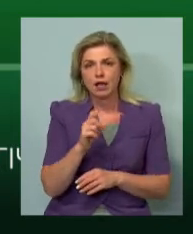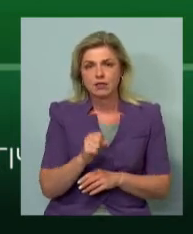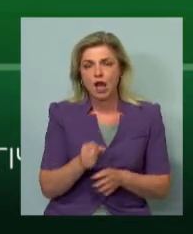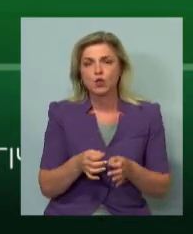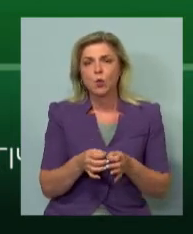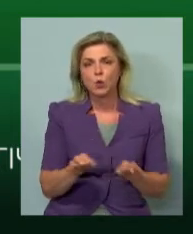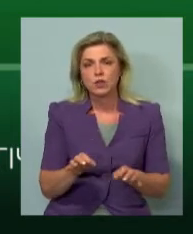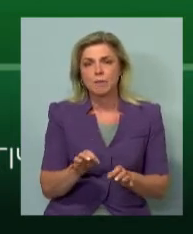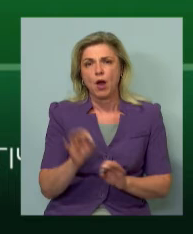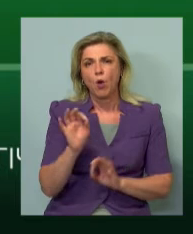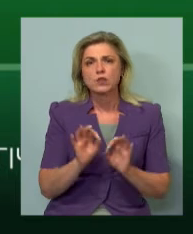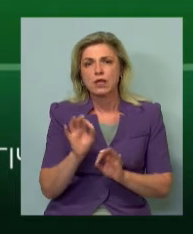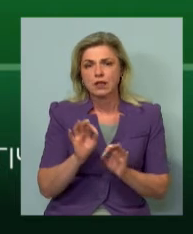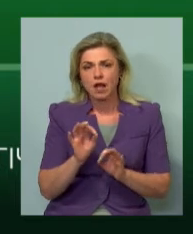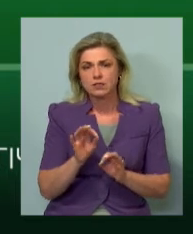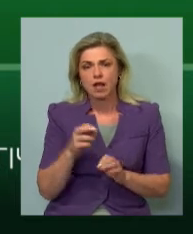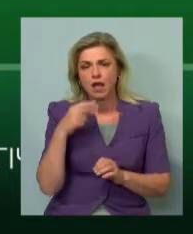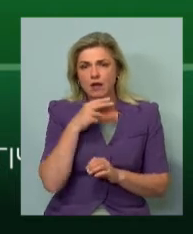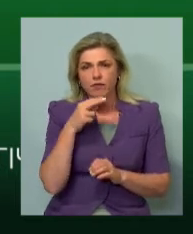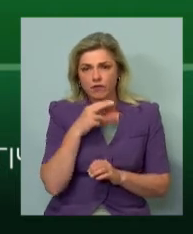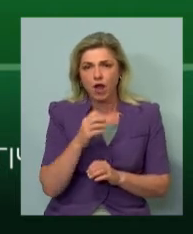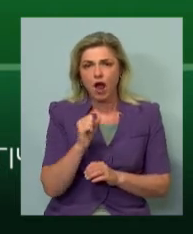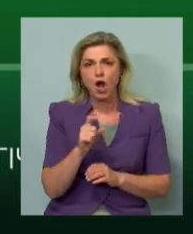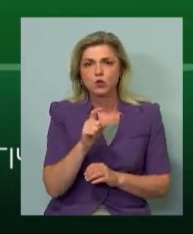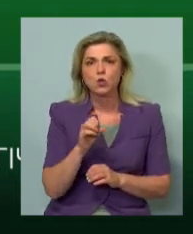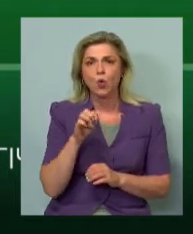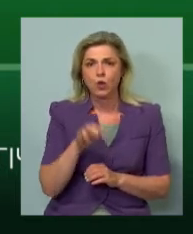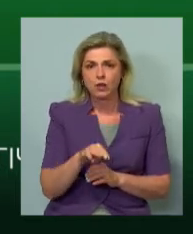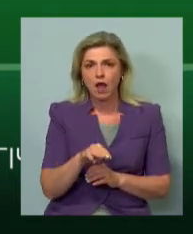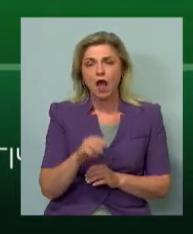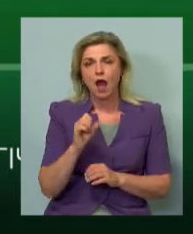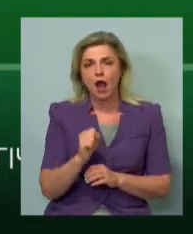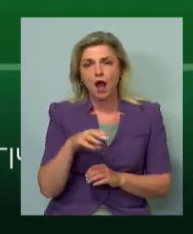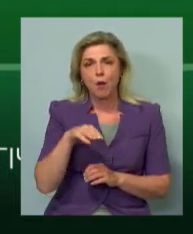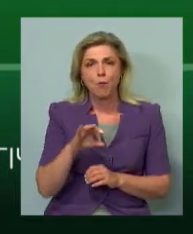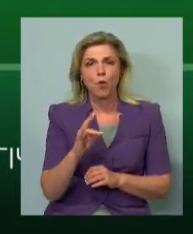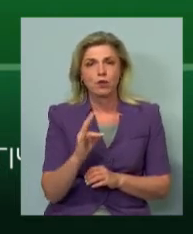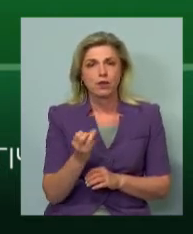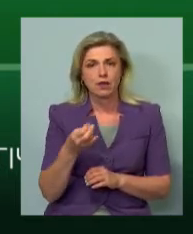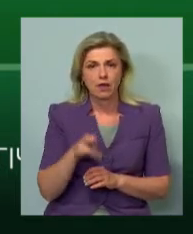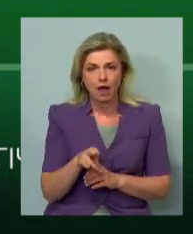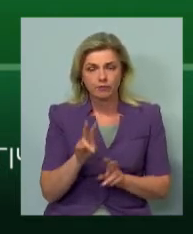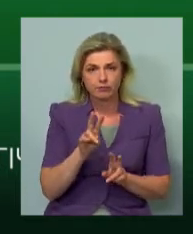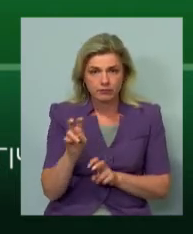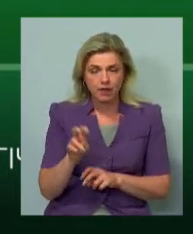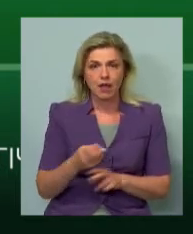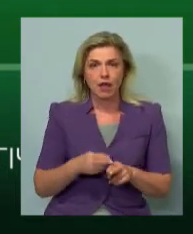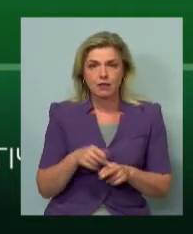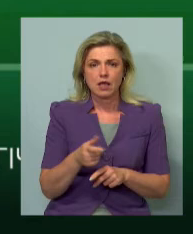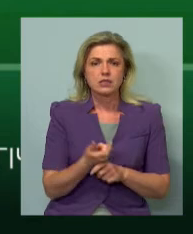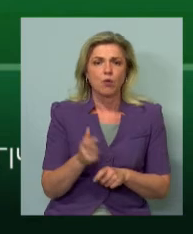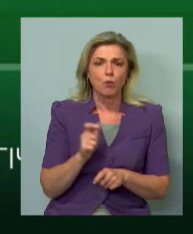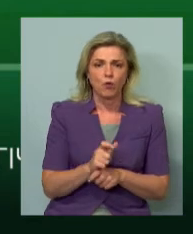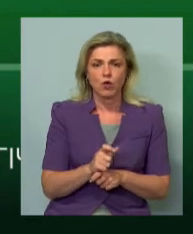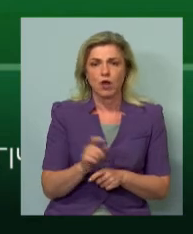допустимої концентрації забруднюючих речовин по азоту амонійному. Концентрація залишних речовин, значна частина яких